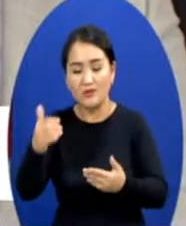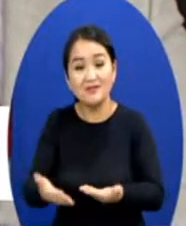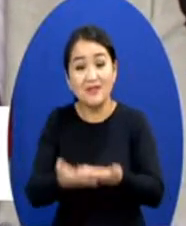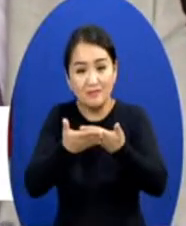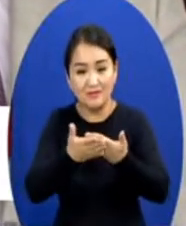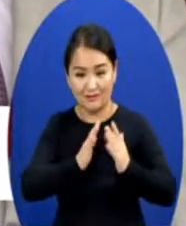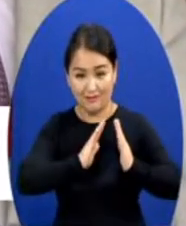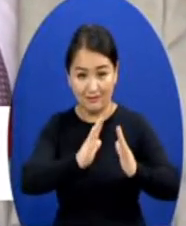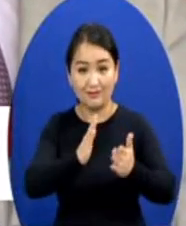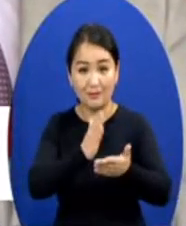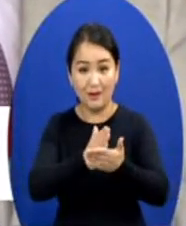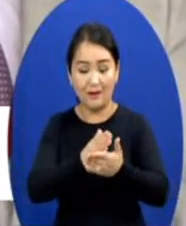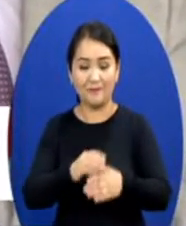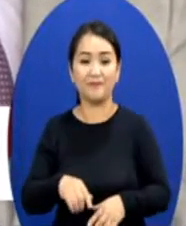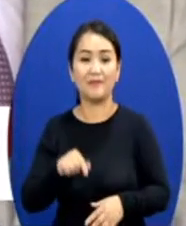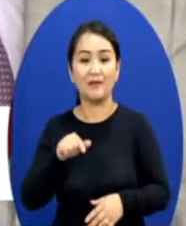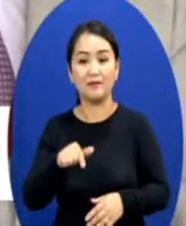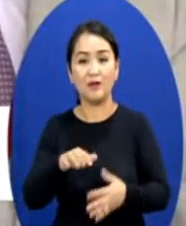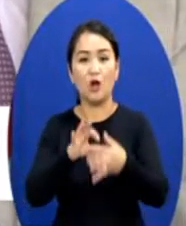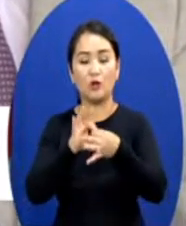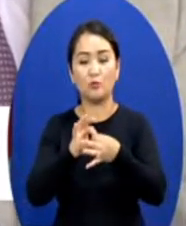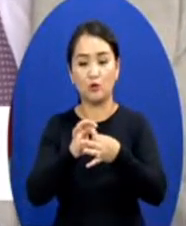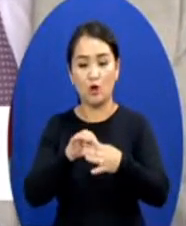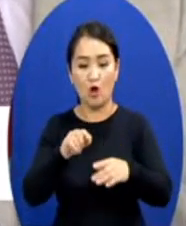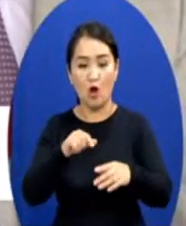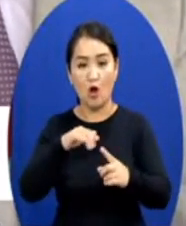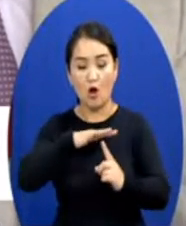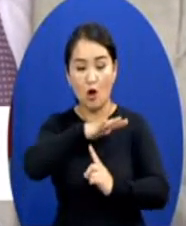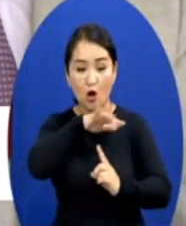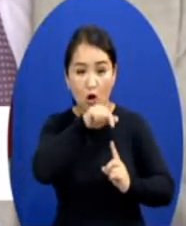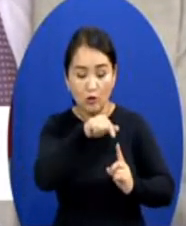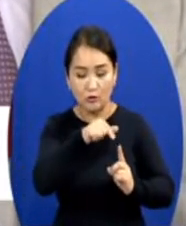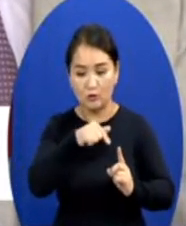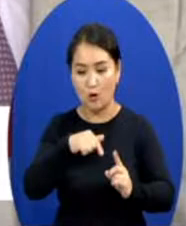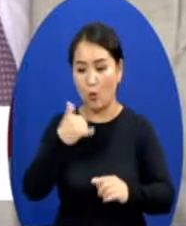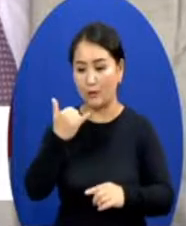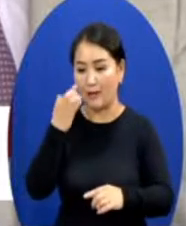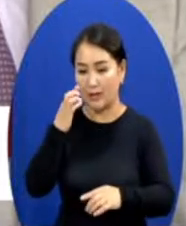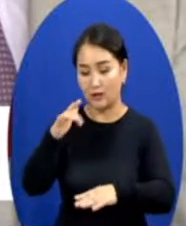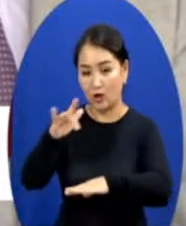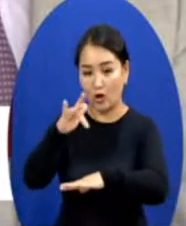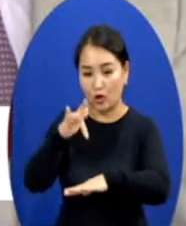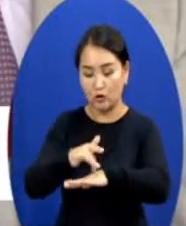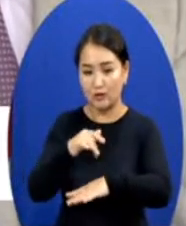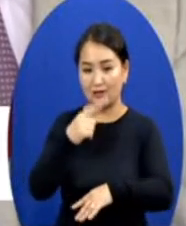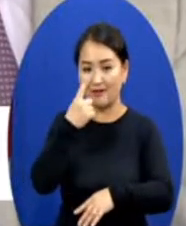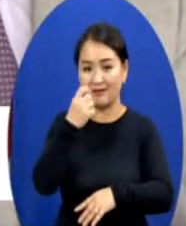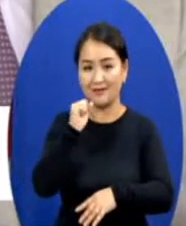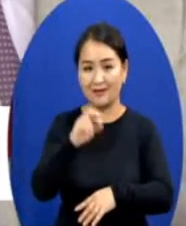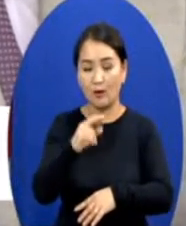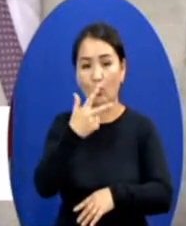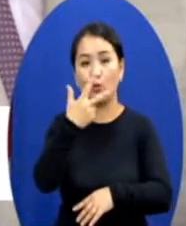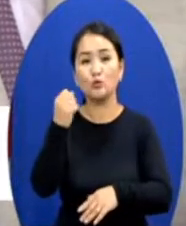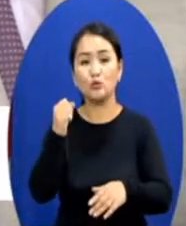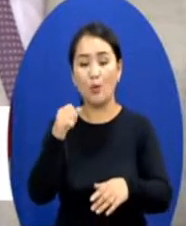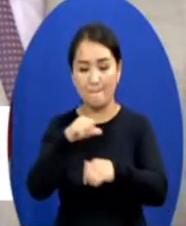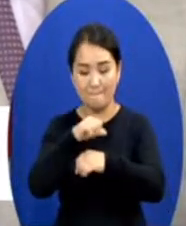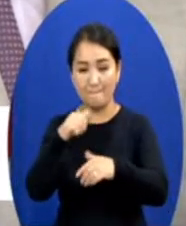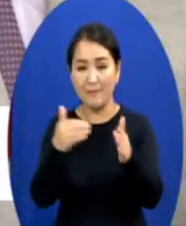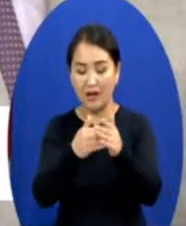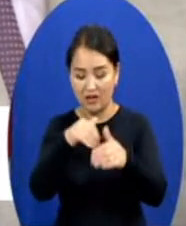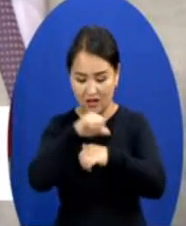хандлагатай болж байна. Тийм учраас орчин үеийн шийдэл бүхий Улаанбаатар хотын сая 300 мянган иргэдийн эрх ашигыг хамгаалж